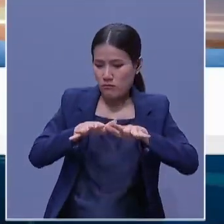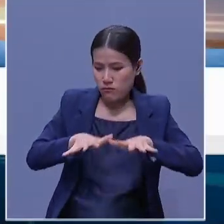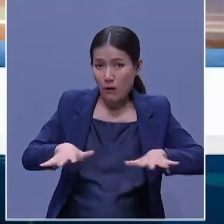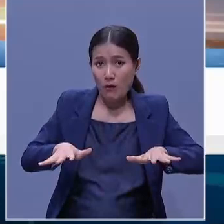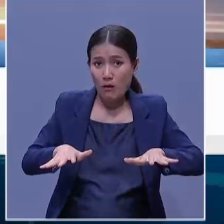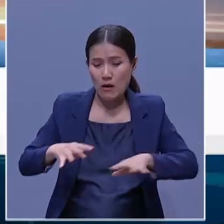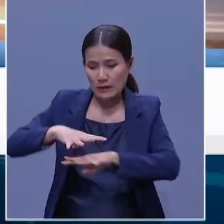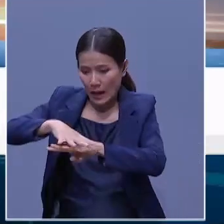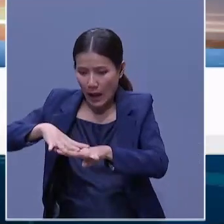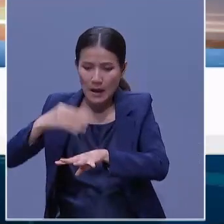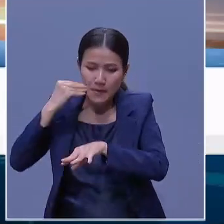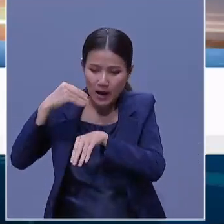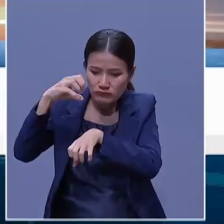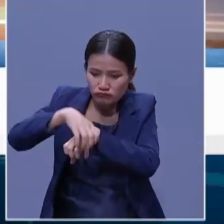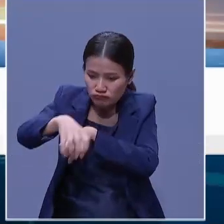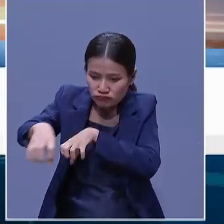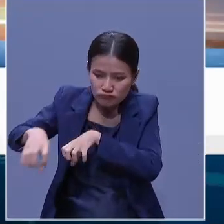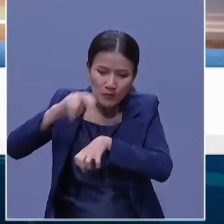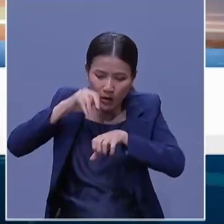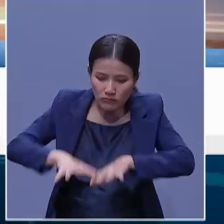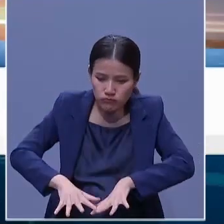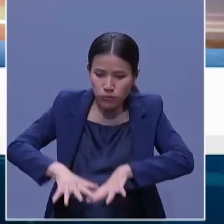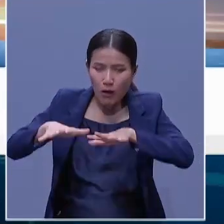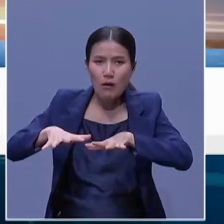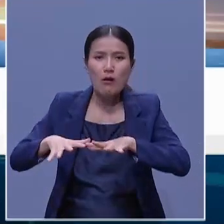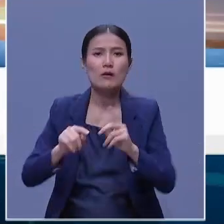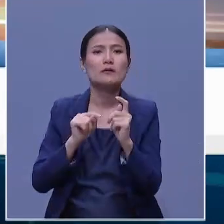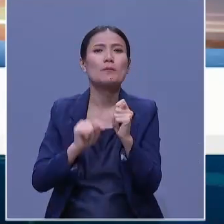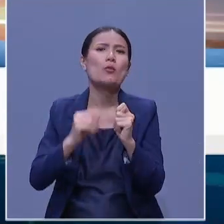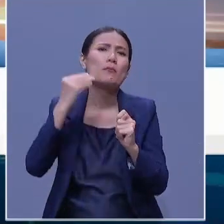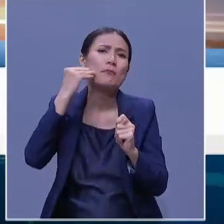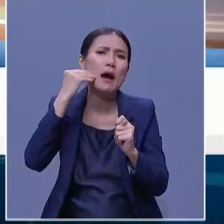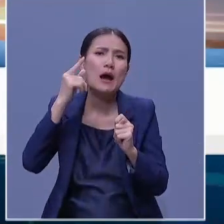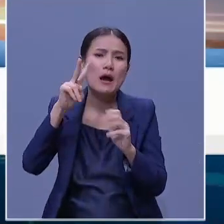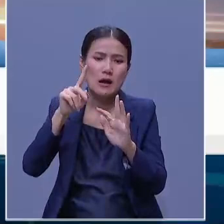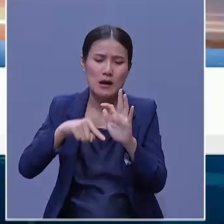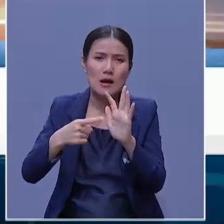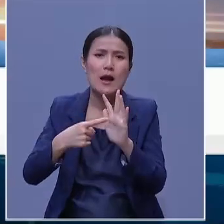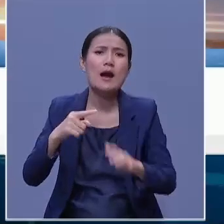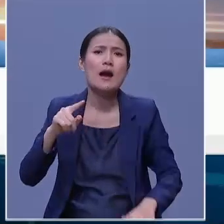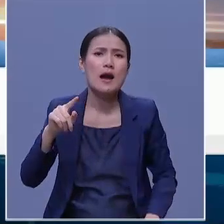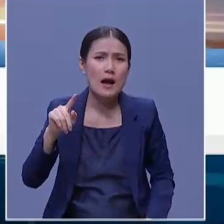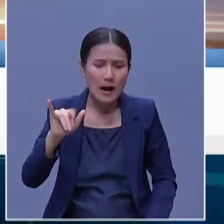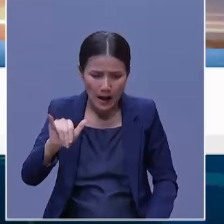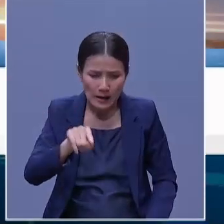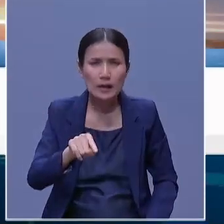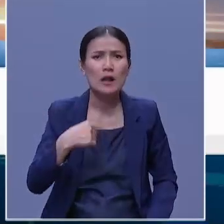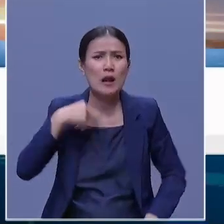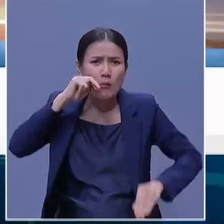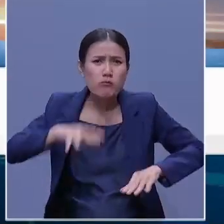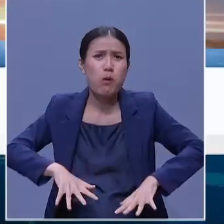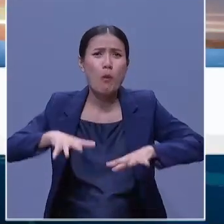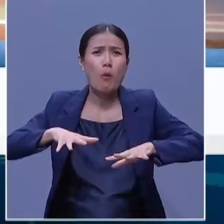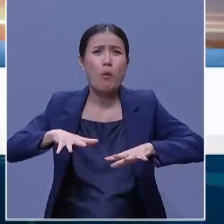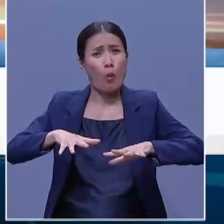าท่วมไร่นาแล้วก็บ้านเรือนได้รับผลกระทบหนักที่สุดคือที่ตำบลบ้านค่ายเพราะว่าบางจุดน้ำท่วม2เ